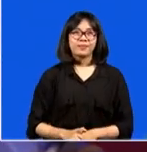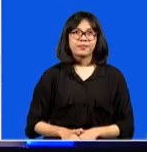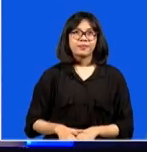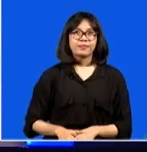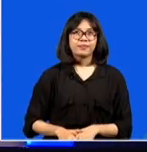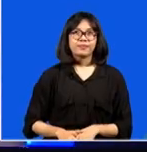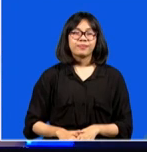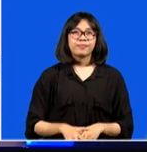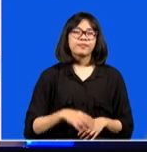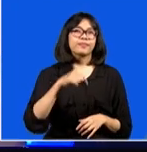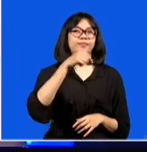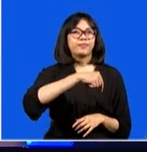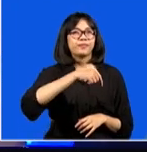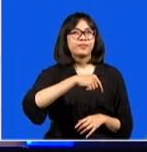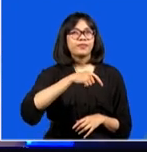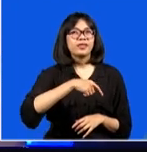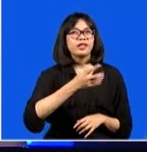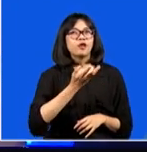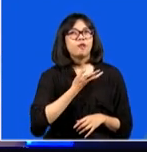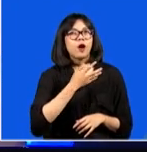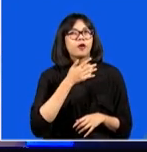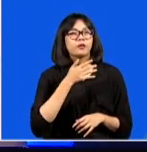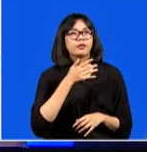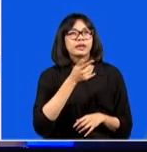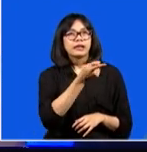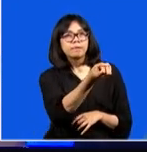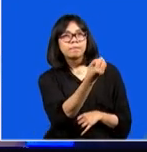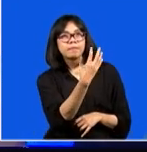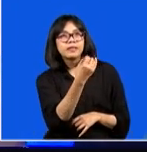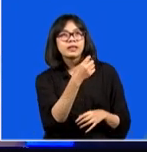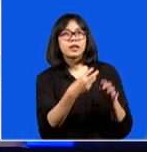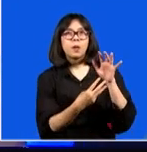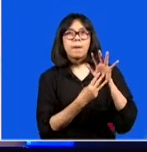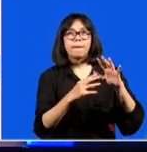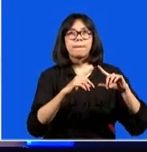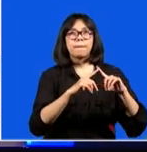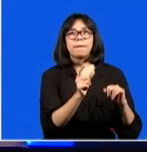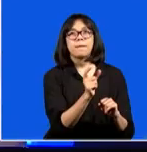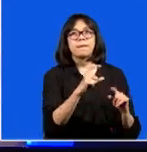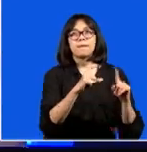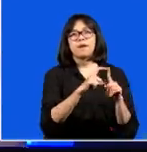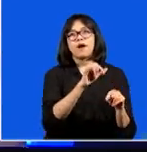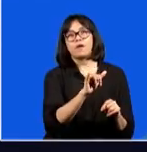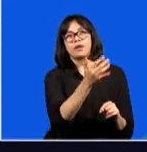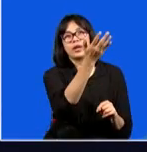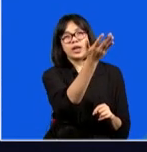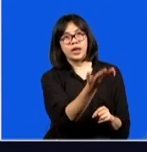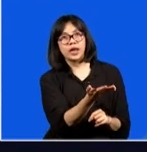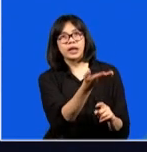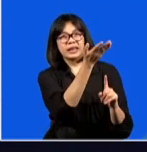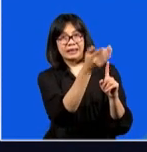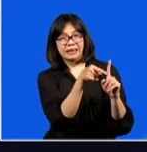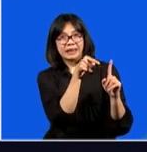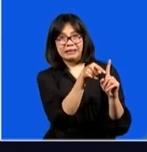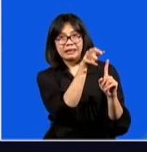Saya ingin dengar ini dari Mbak Maudy sekarang Mbak Maudy ini menjadi suatu